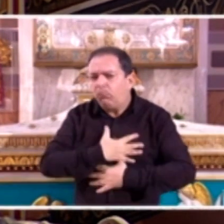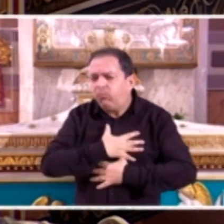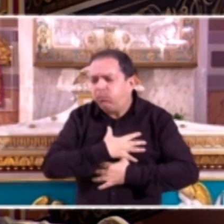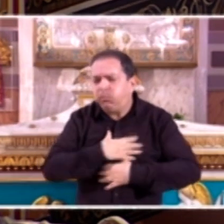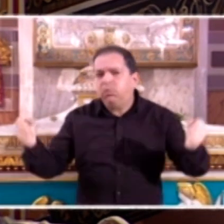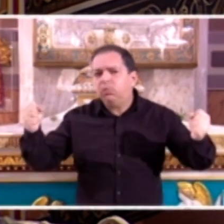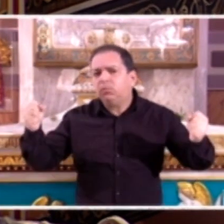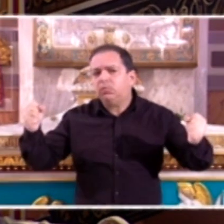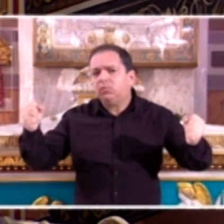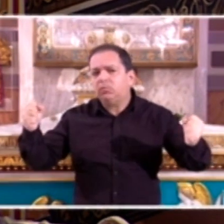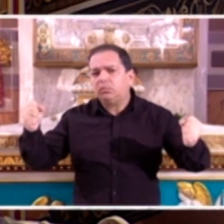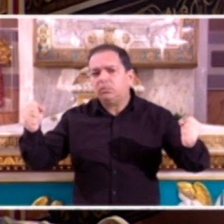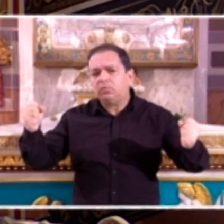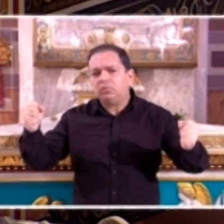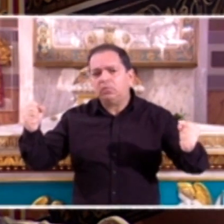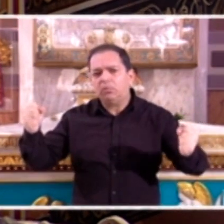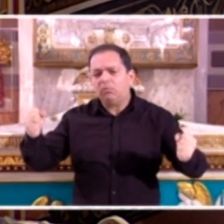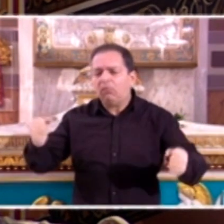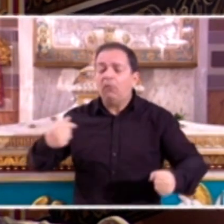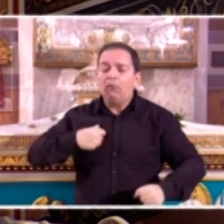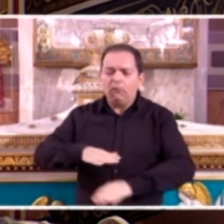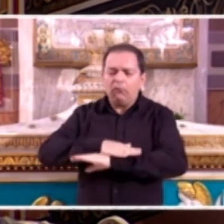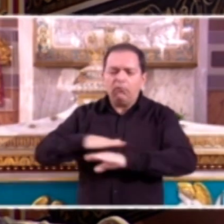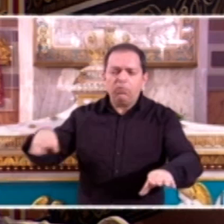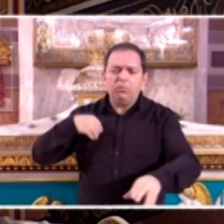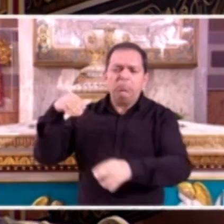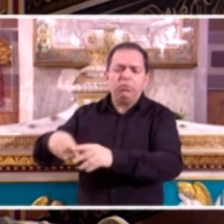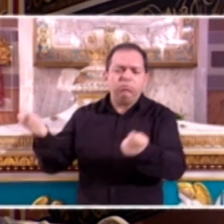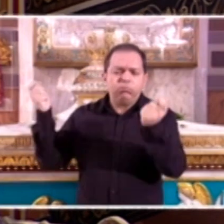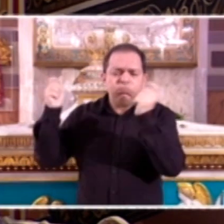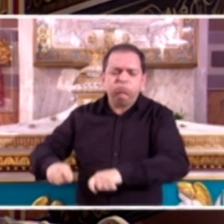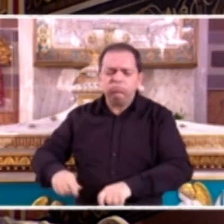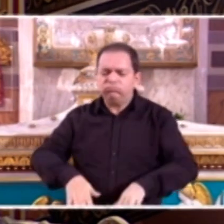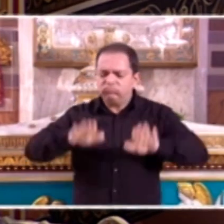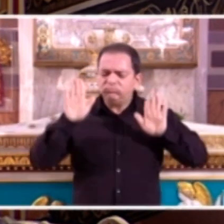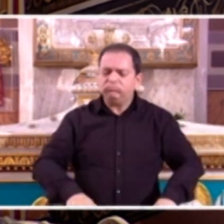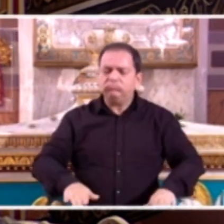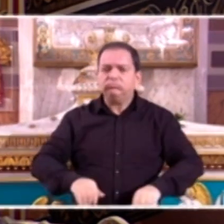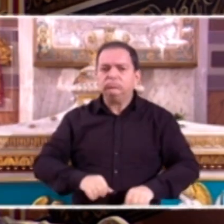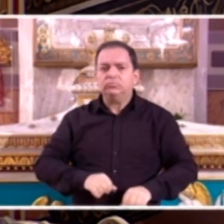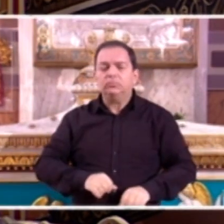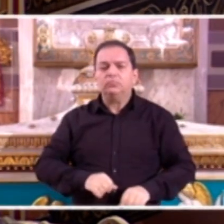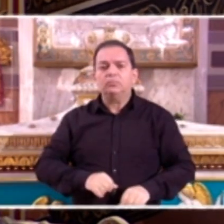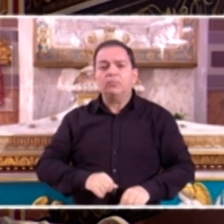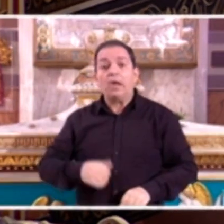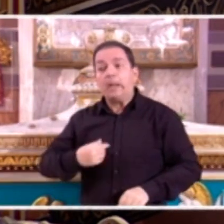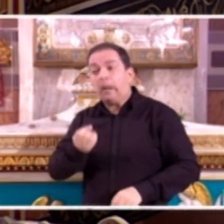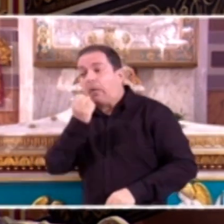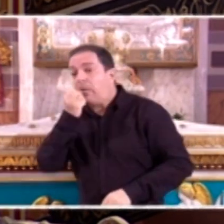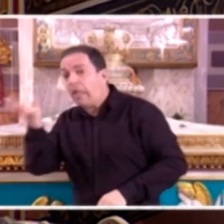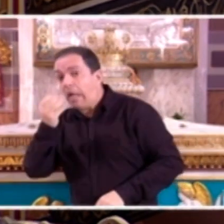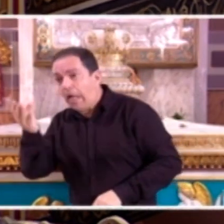Οργίστη δε και ουκ ήθελεν εις ελθύν ο ουν πατήρ